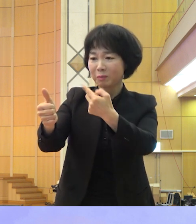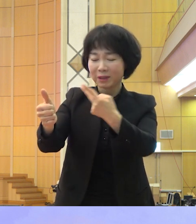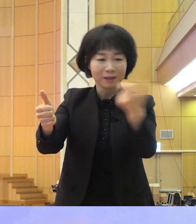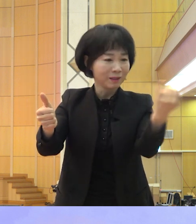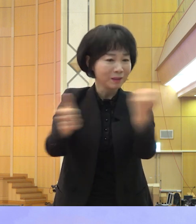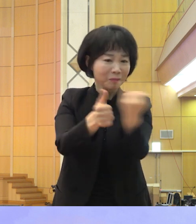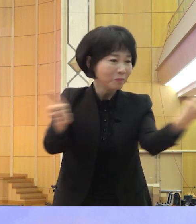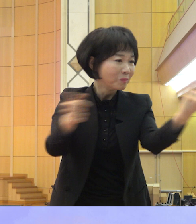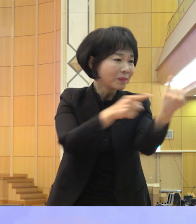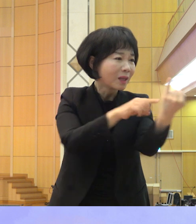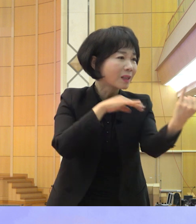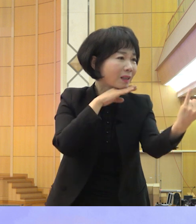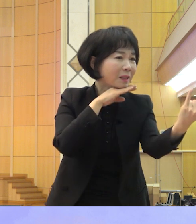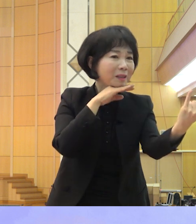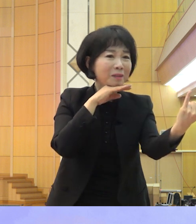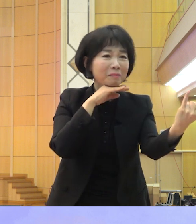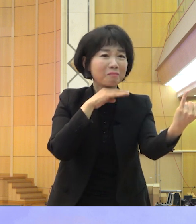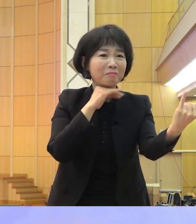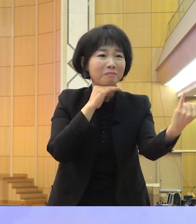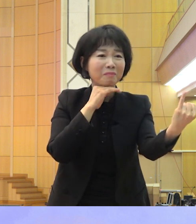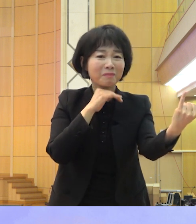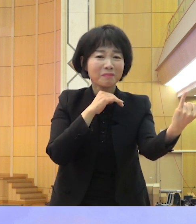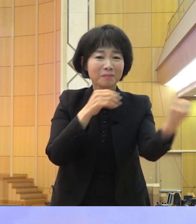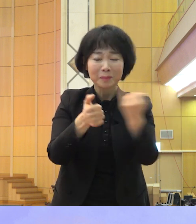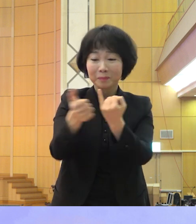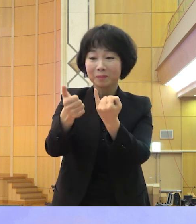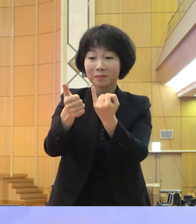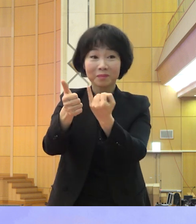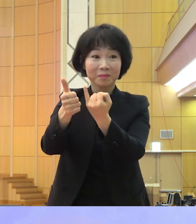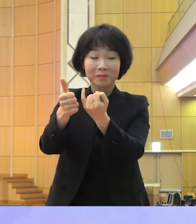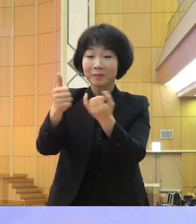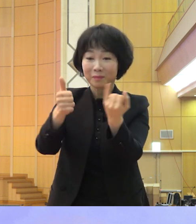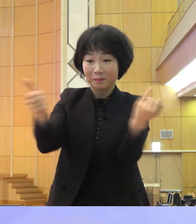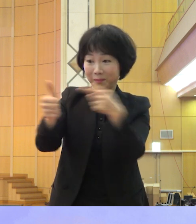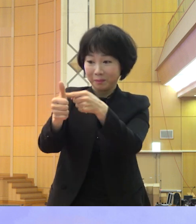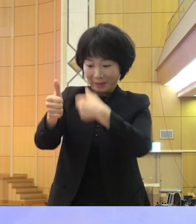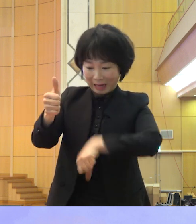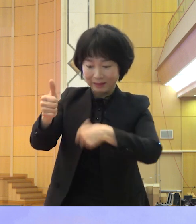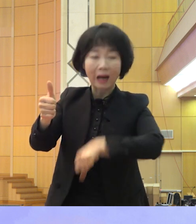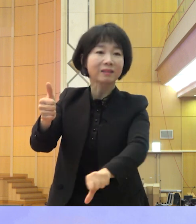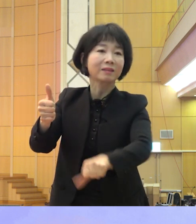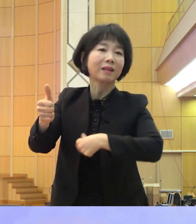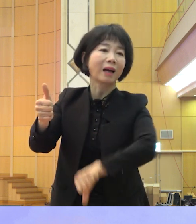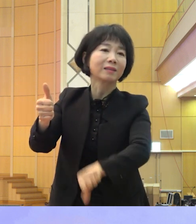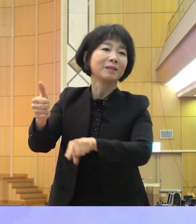그리고 그 신랑 되시는 분 아들이